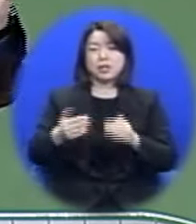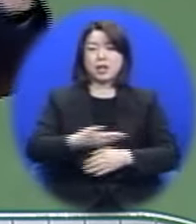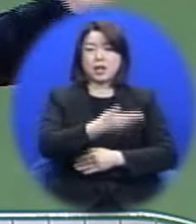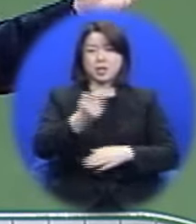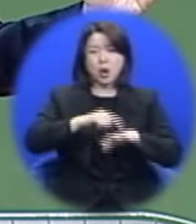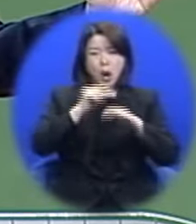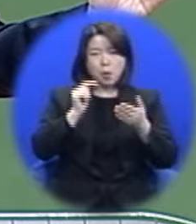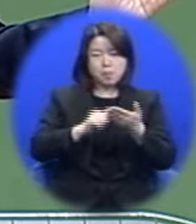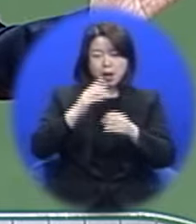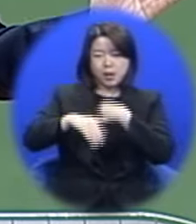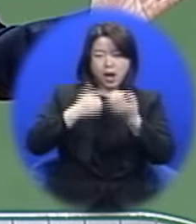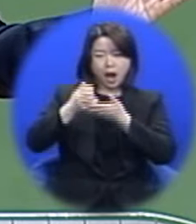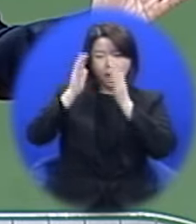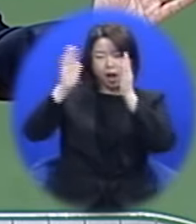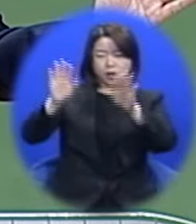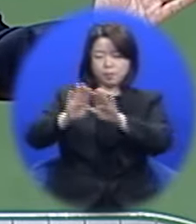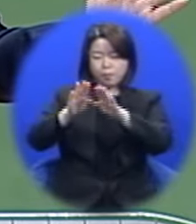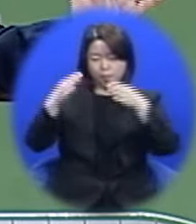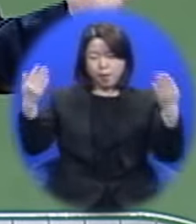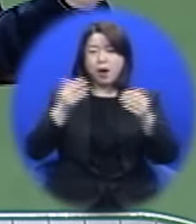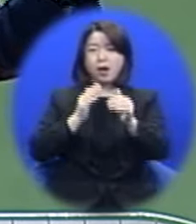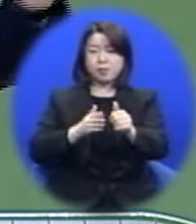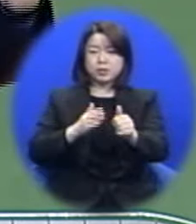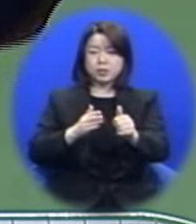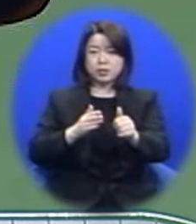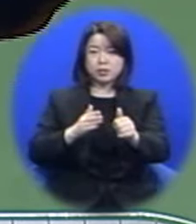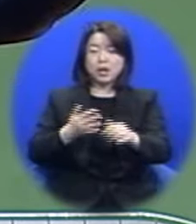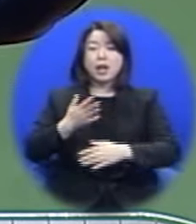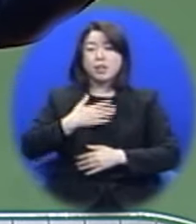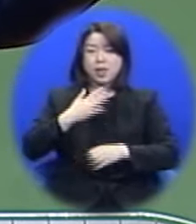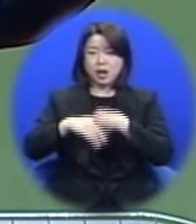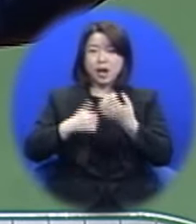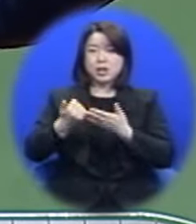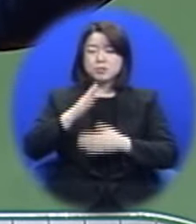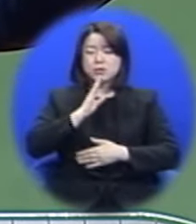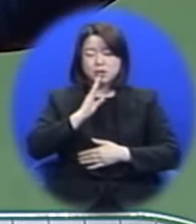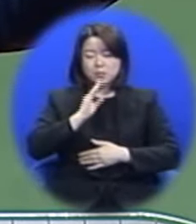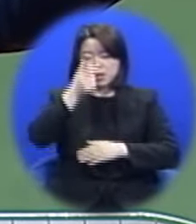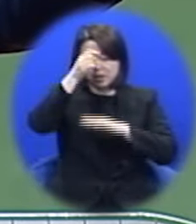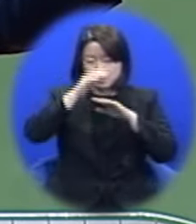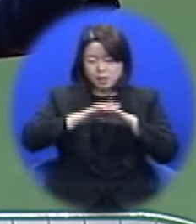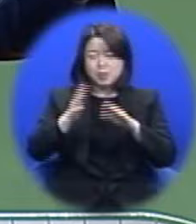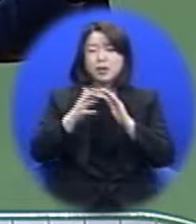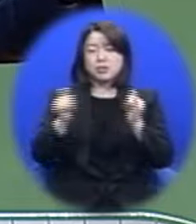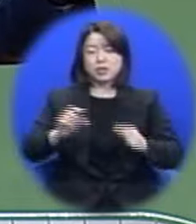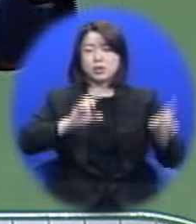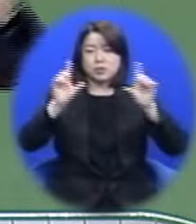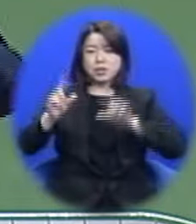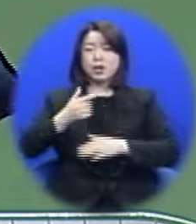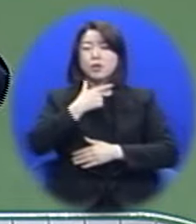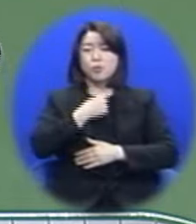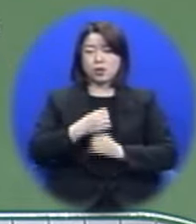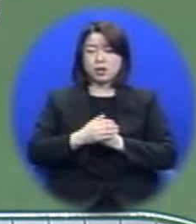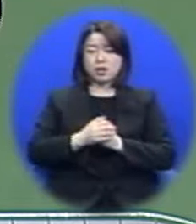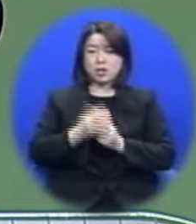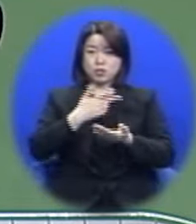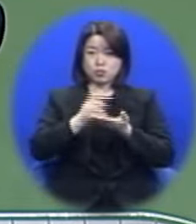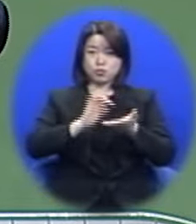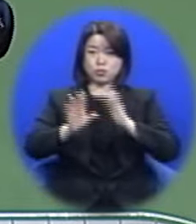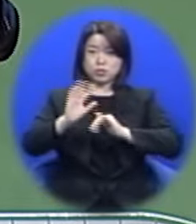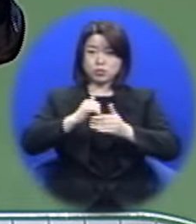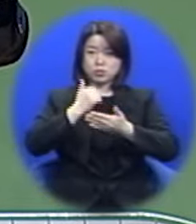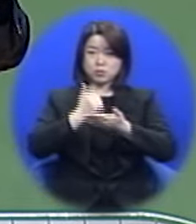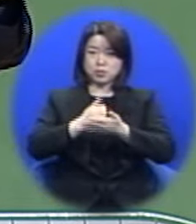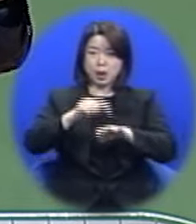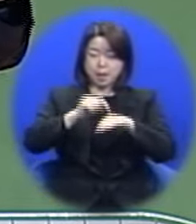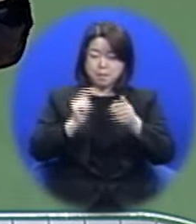하나님을 향하여 활짝 여세요. 하나님, 제가 하나님을 정말 예배하는 자로 살기를 원합니다. 정말 주 예수님을 마음에